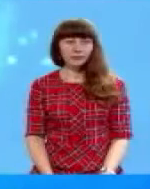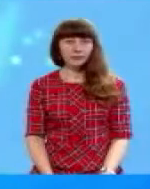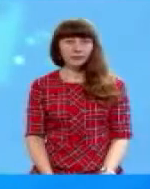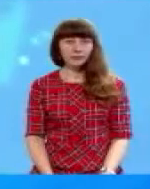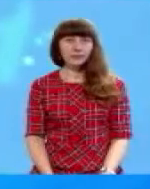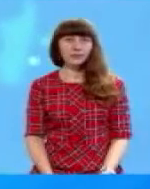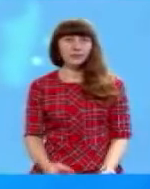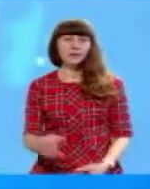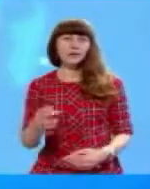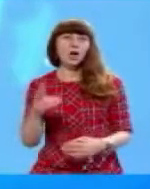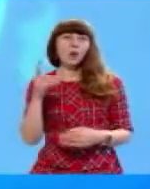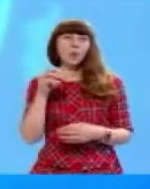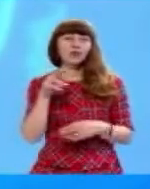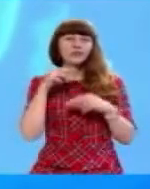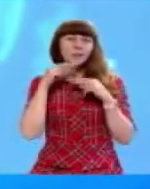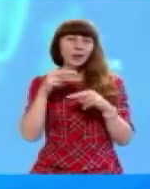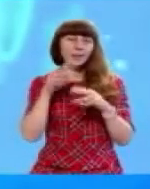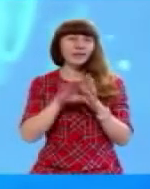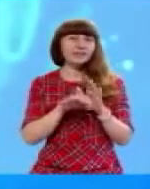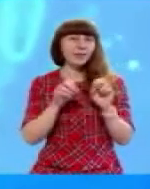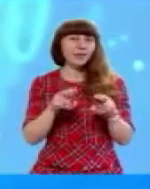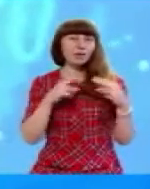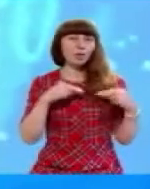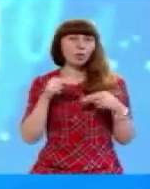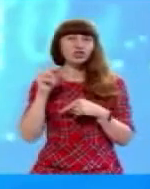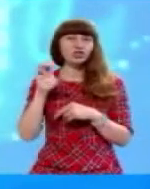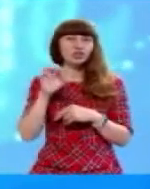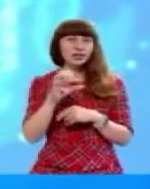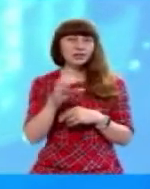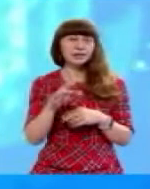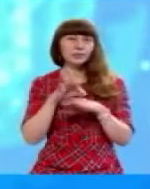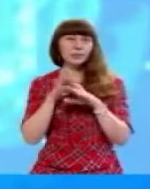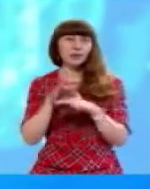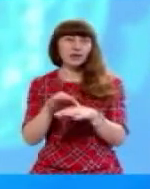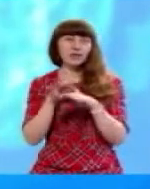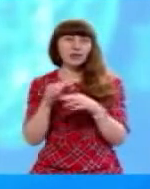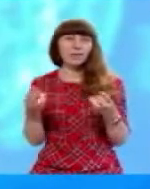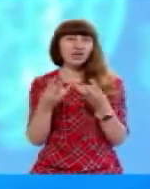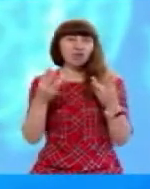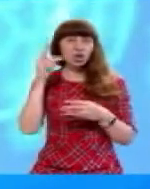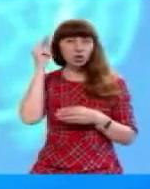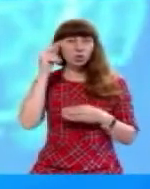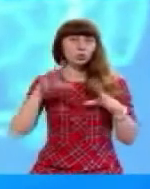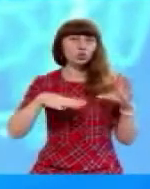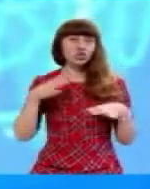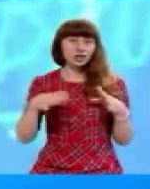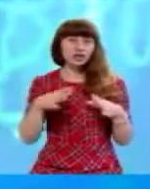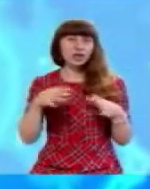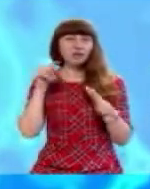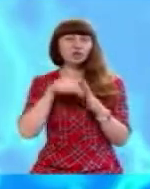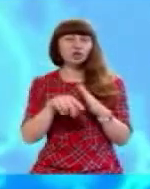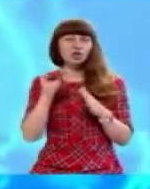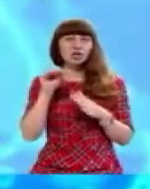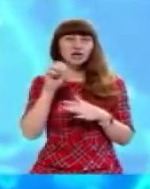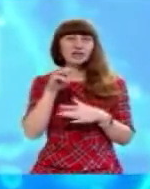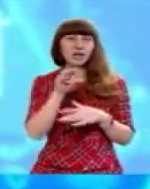на страже безопасности тем сотрудники департамента по чрезвычайным ситуациям провели пожарно-тактические учения в жастар сырая владимир и